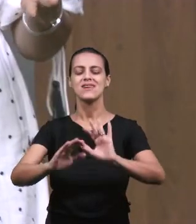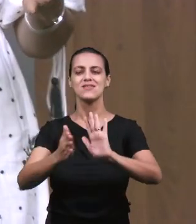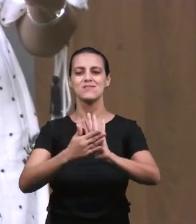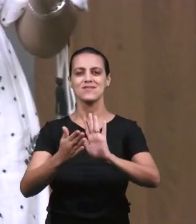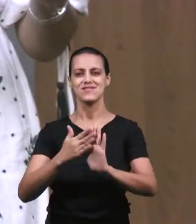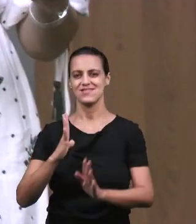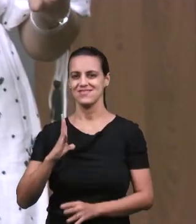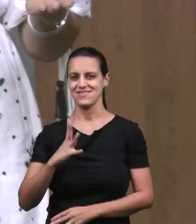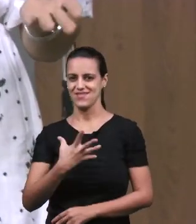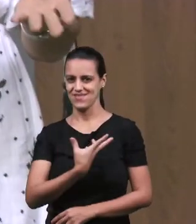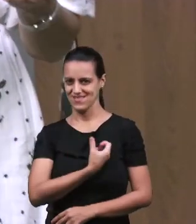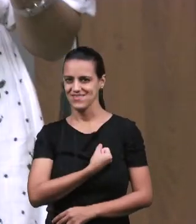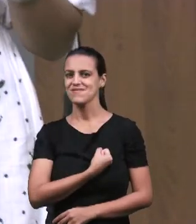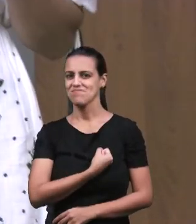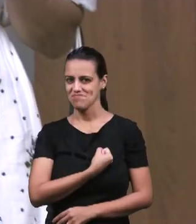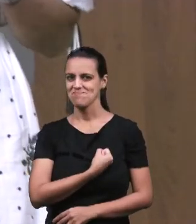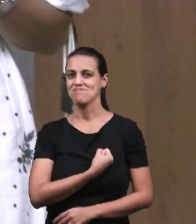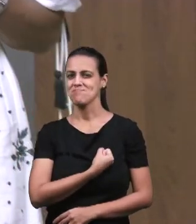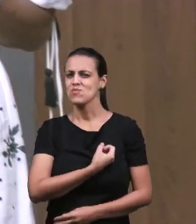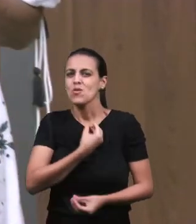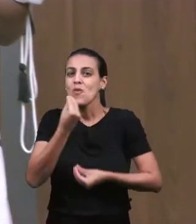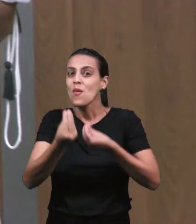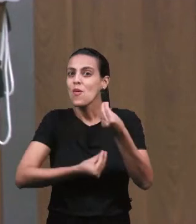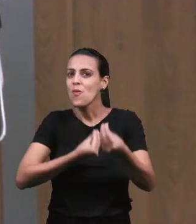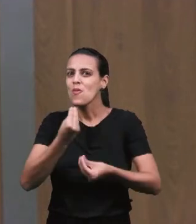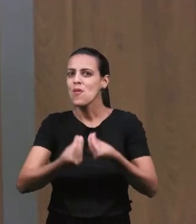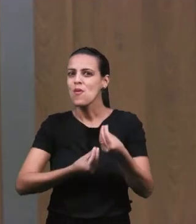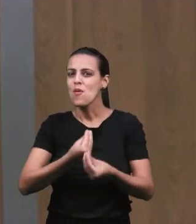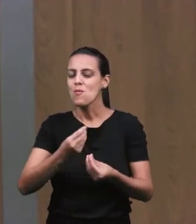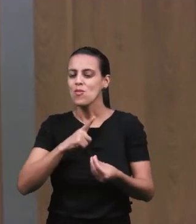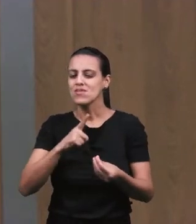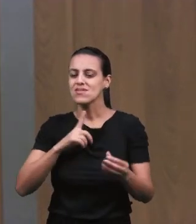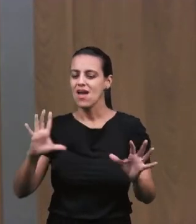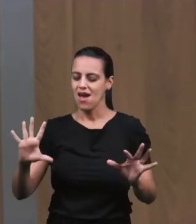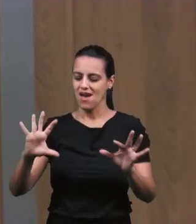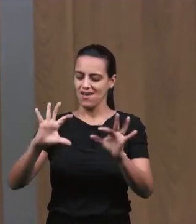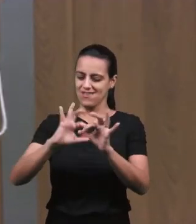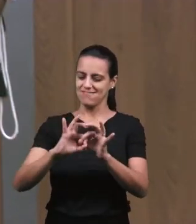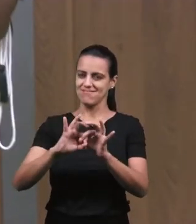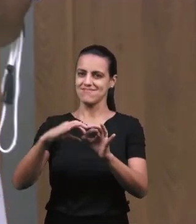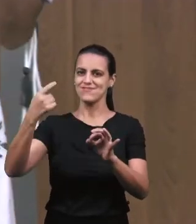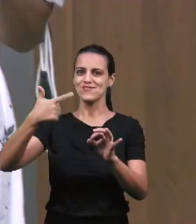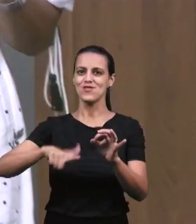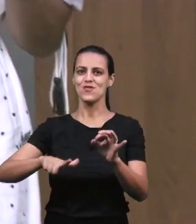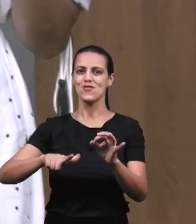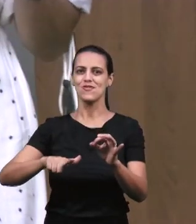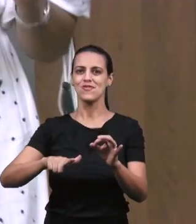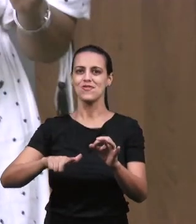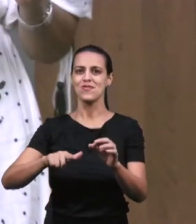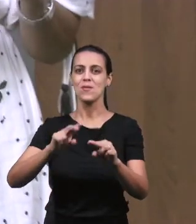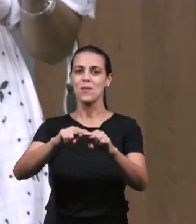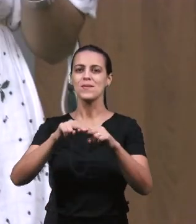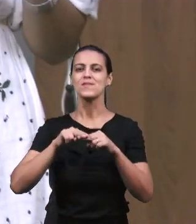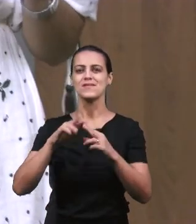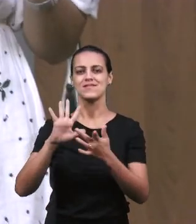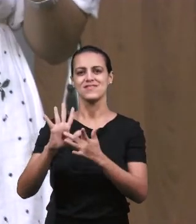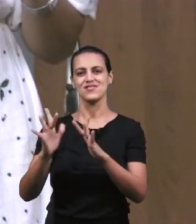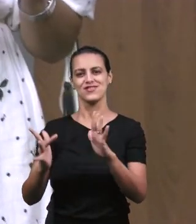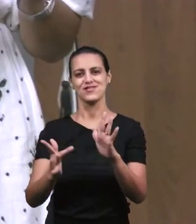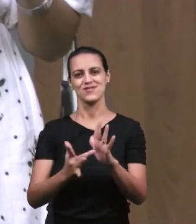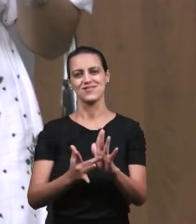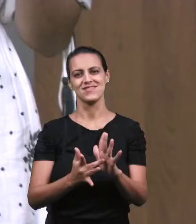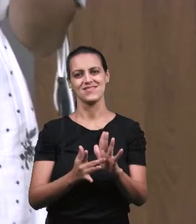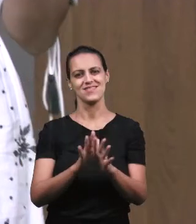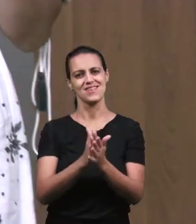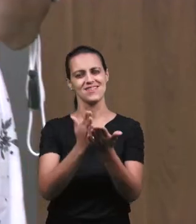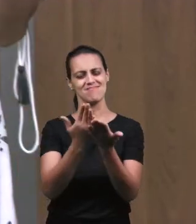l'homme. Comment l'homme il va revenir à avoir sa communion avec Dieu à travers le Seigneur Jésus. La